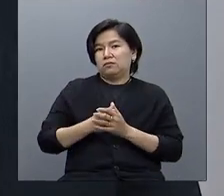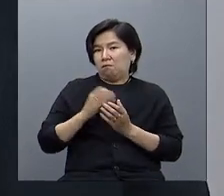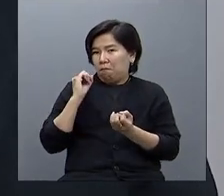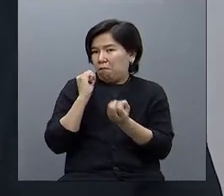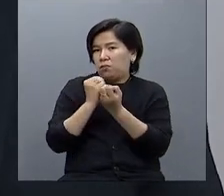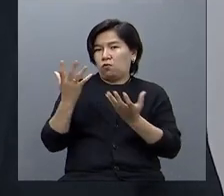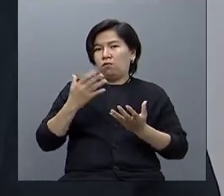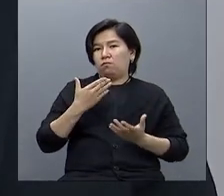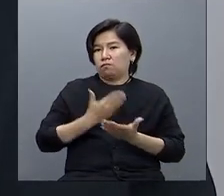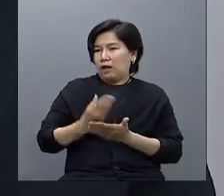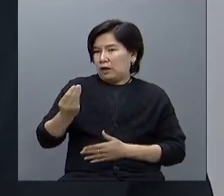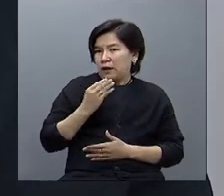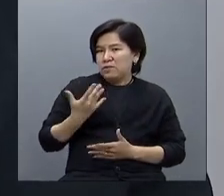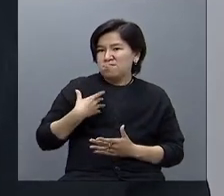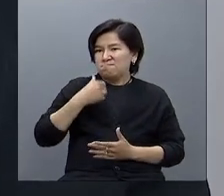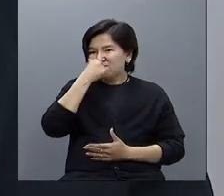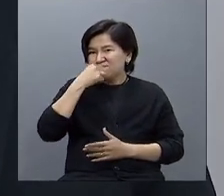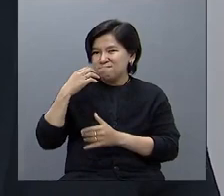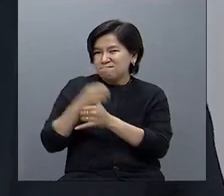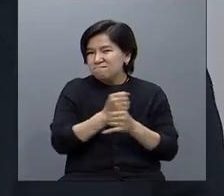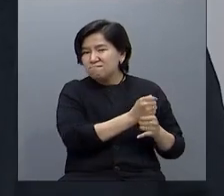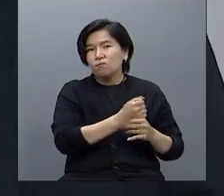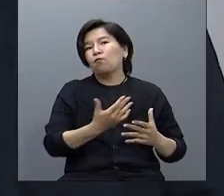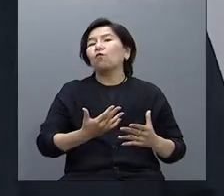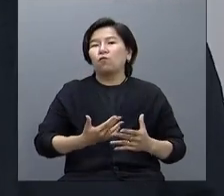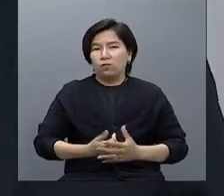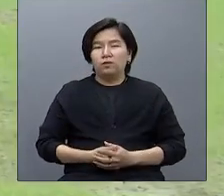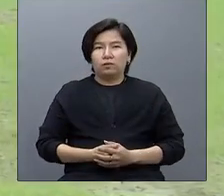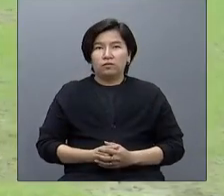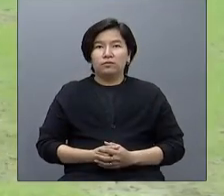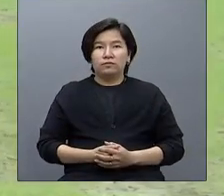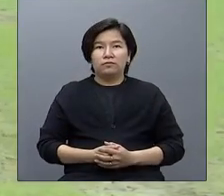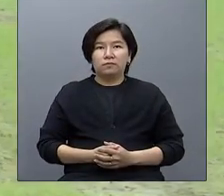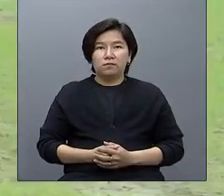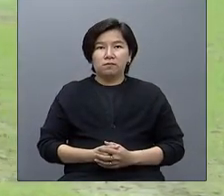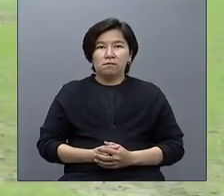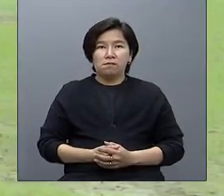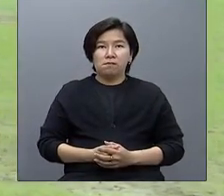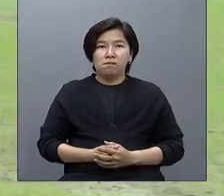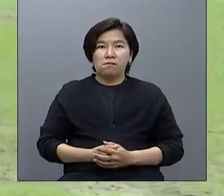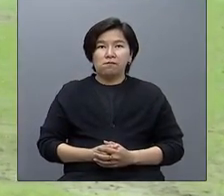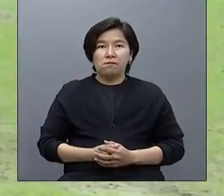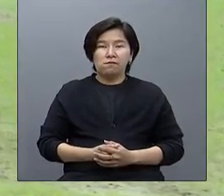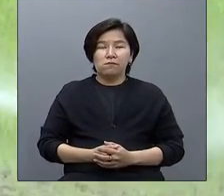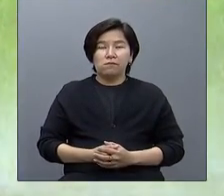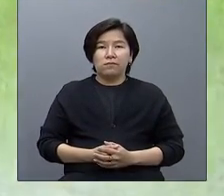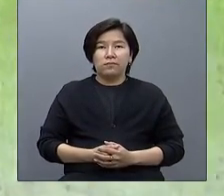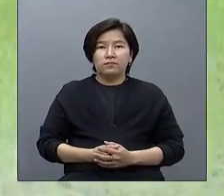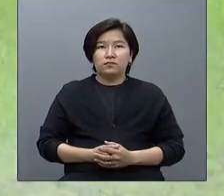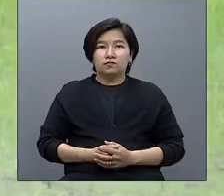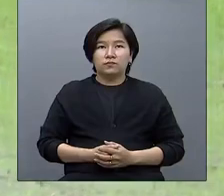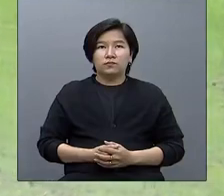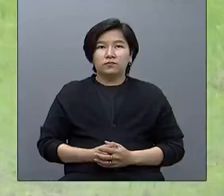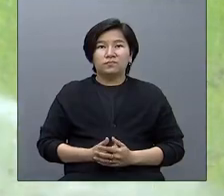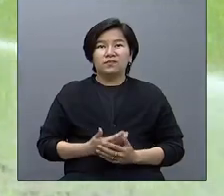ายการเรียกการอุ้มไปอะไรต่างๆนี่ครับอันนี้คือสำคัญสุด นายศวัฒน์บอกว่าการเป็นหนี้น